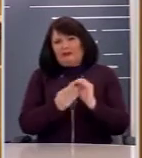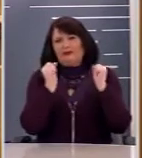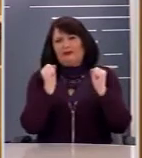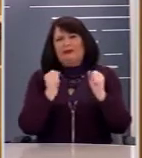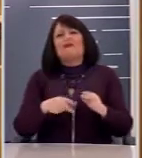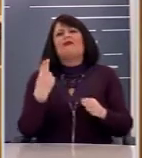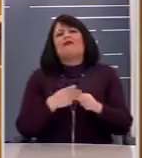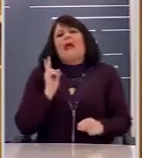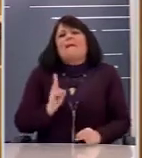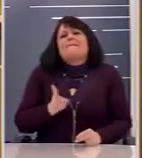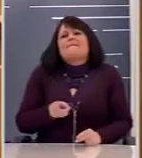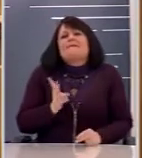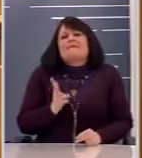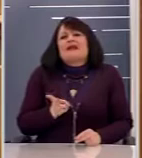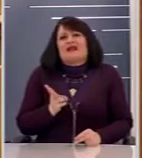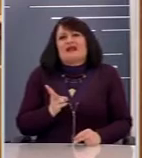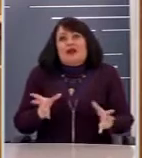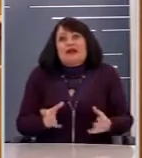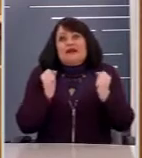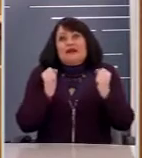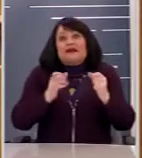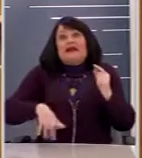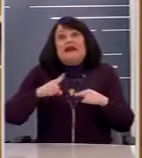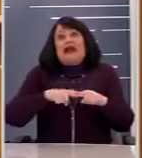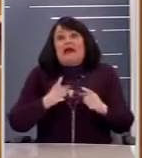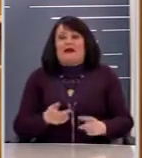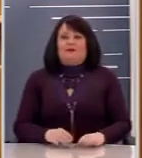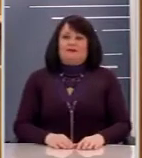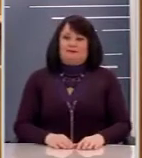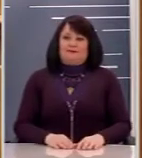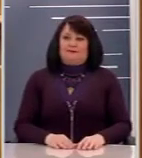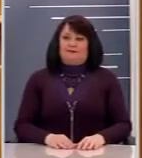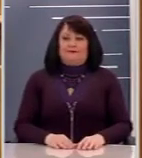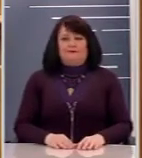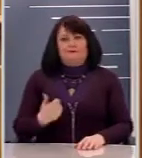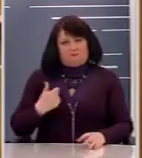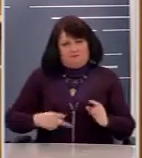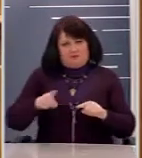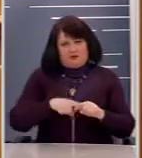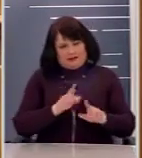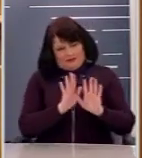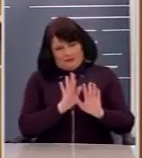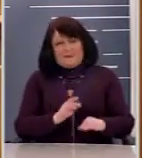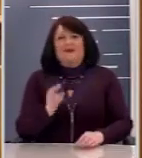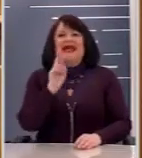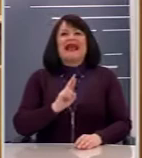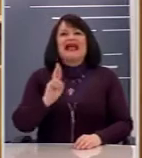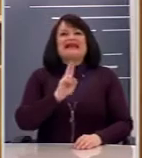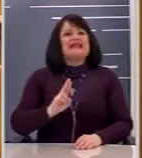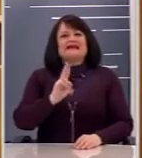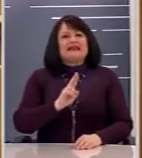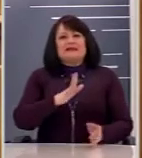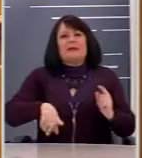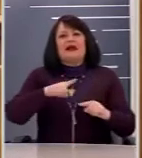ένα κίνδυνος για την επιβίωση της χώρας. Πάει και αυτό. Προσθέτω, ο Ρακιτζής στο πρώτο πανελλήνιο